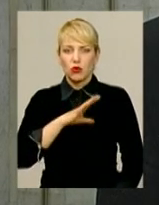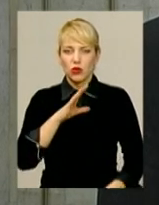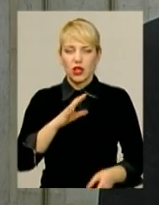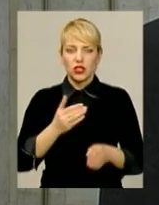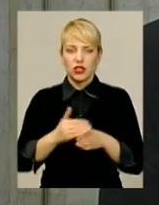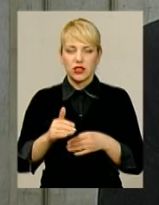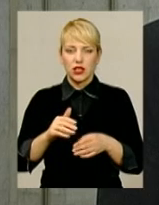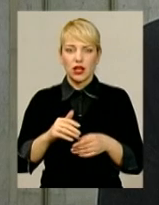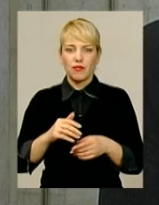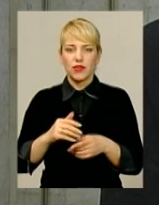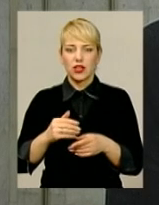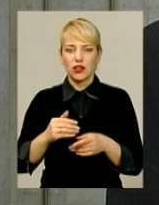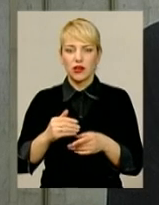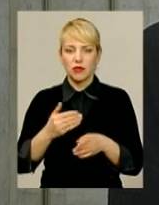частина